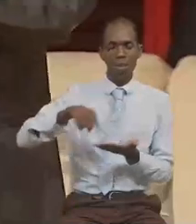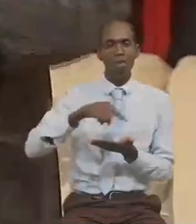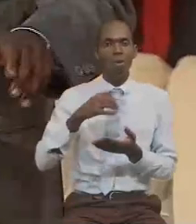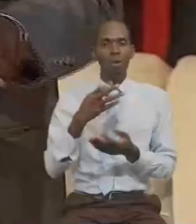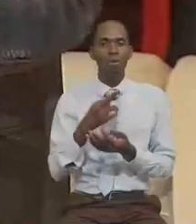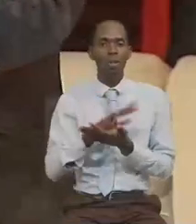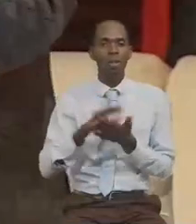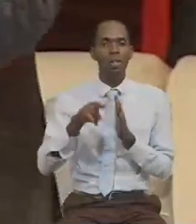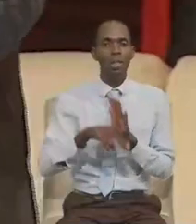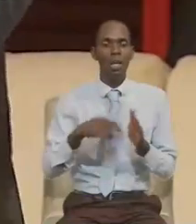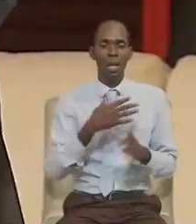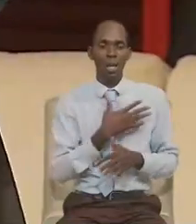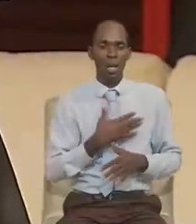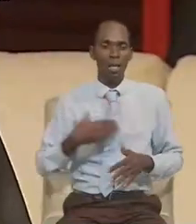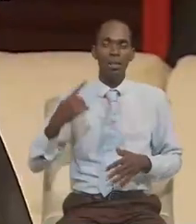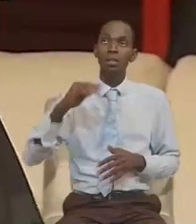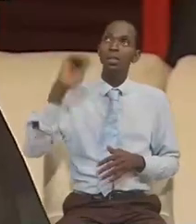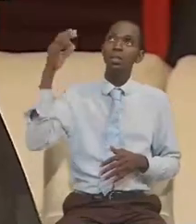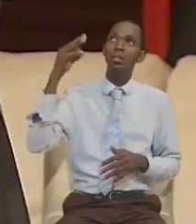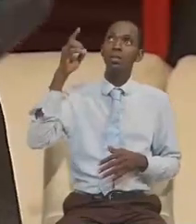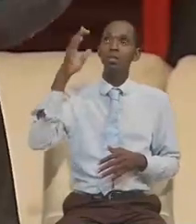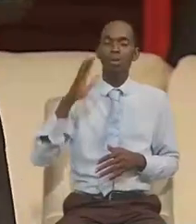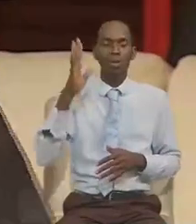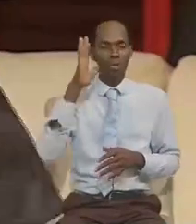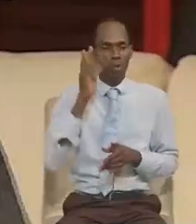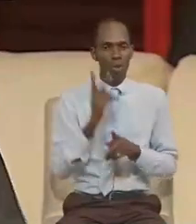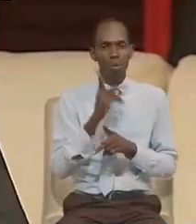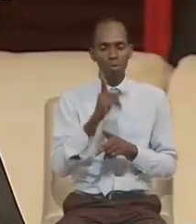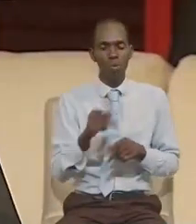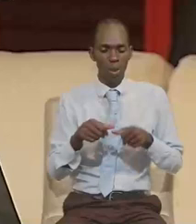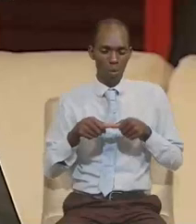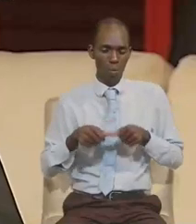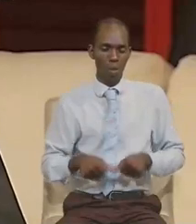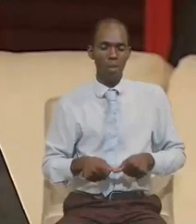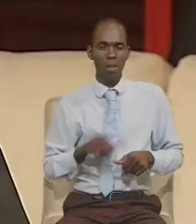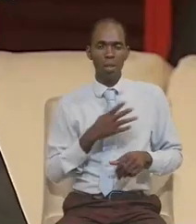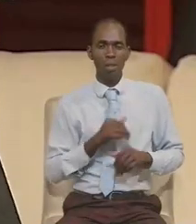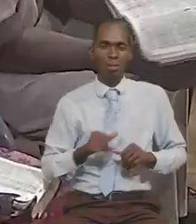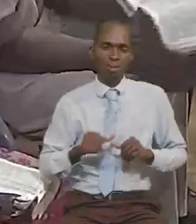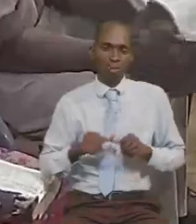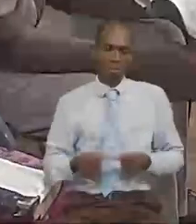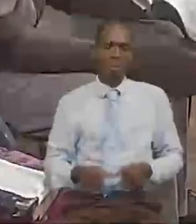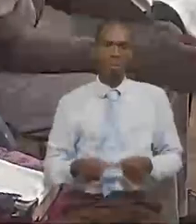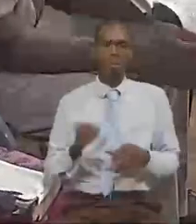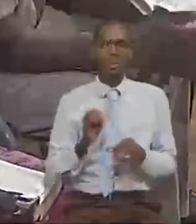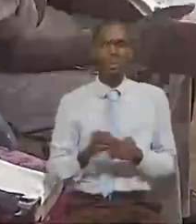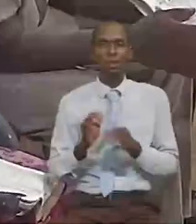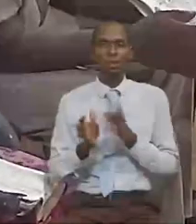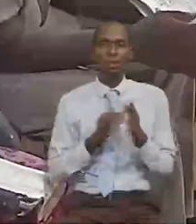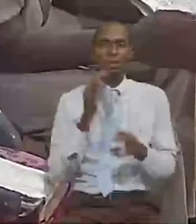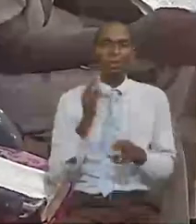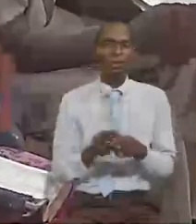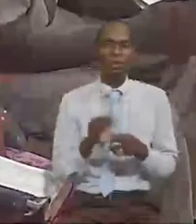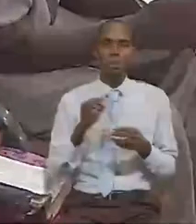te préserver et te garder demeurant au nom de Jésus. Deuxième point